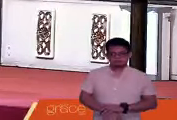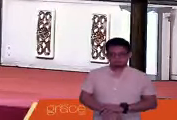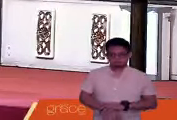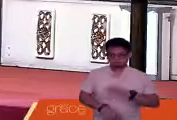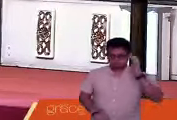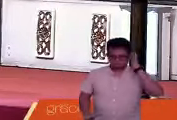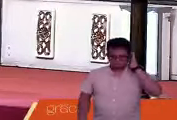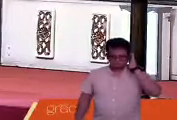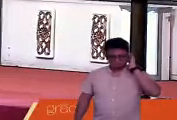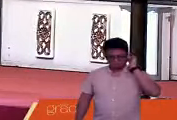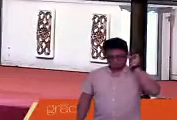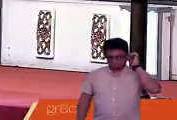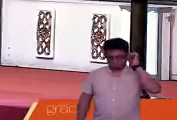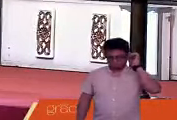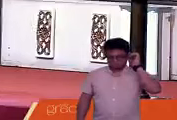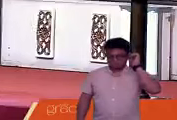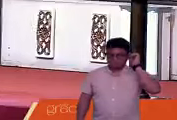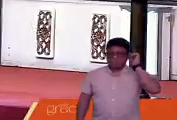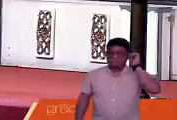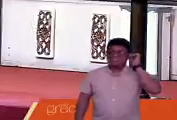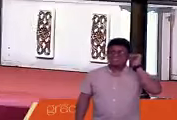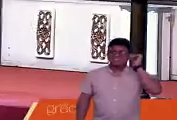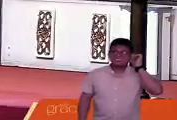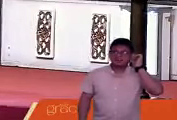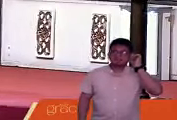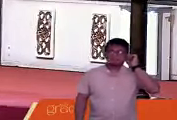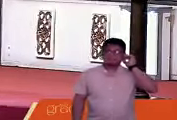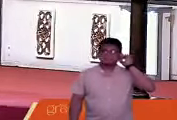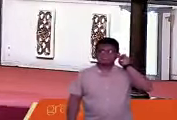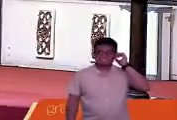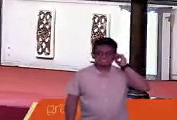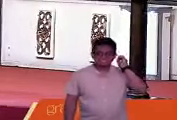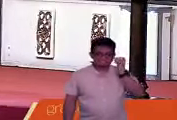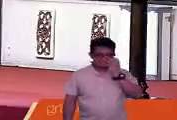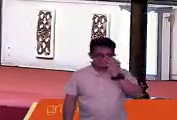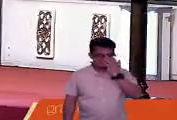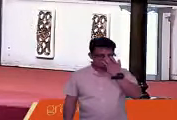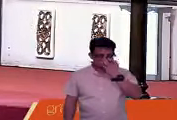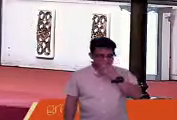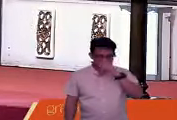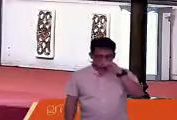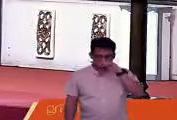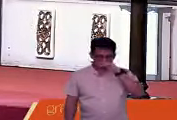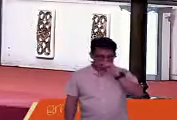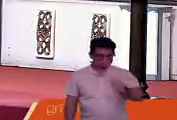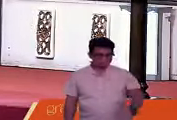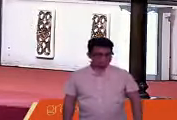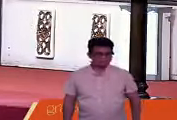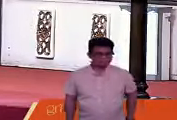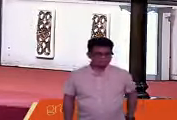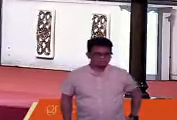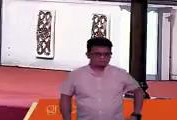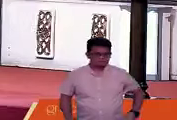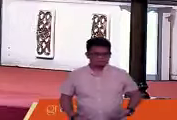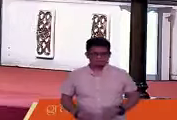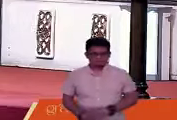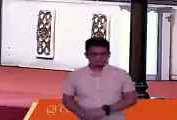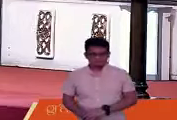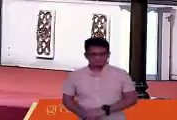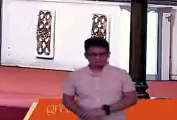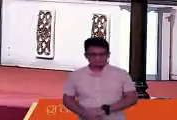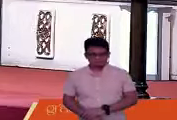30 minutes. C, another 30 minutes mga kaigsunan. O, pagka umang giniwali, naimidol niya, Pastor, salamat Pastor ha, nga